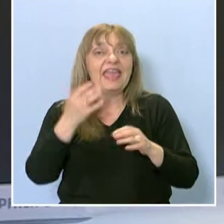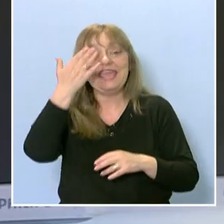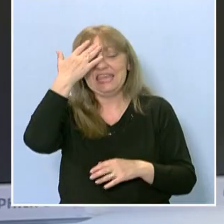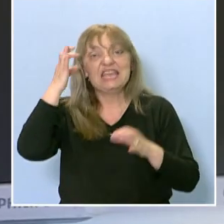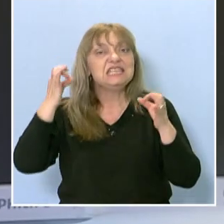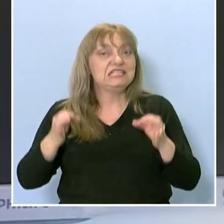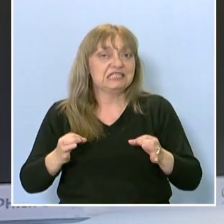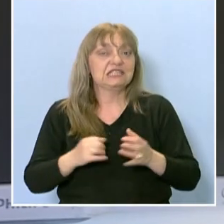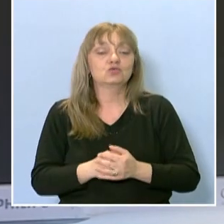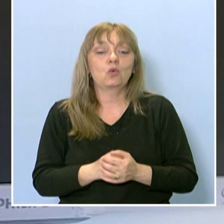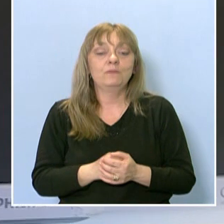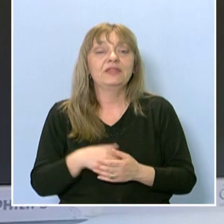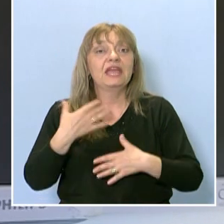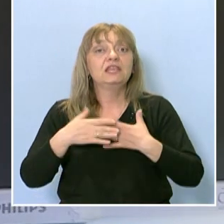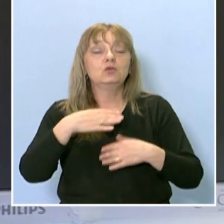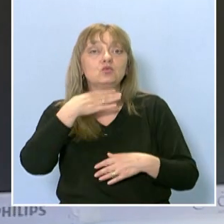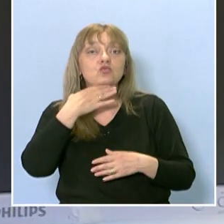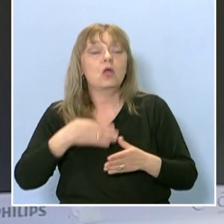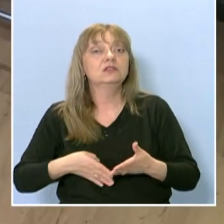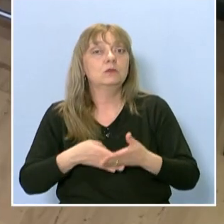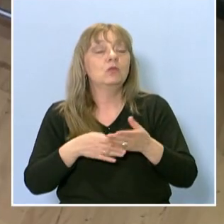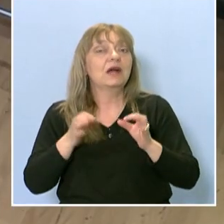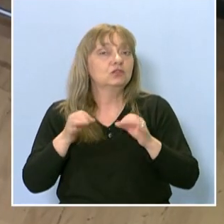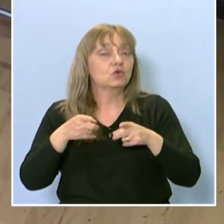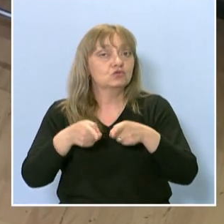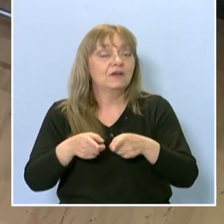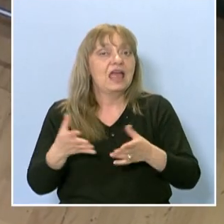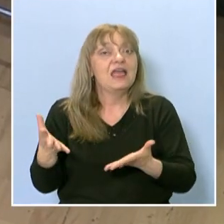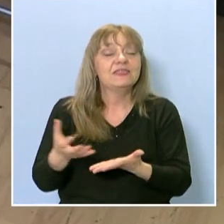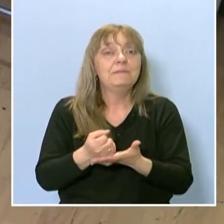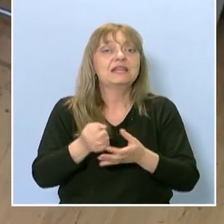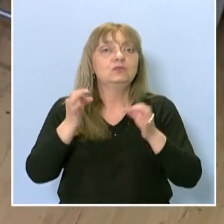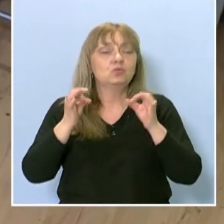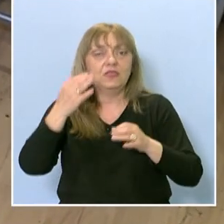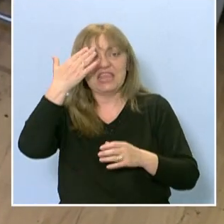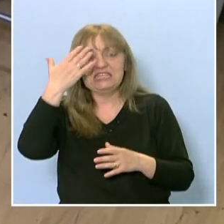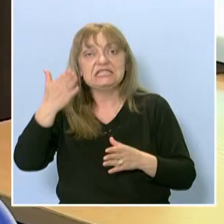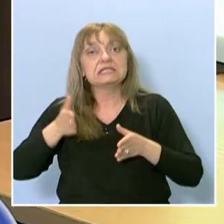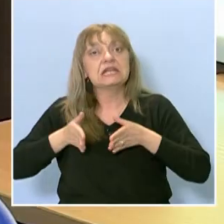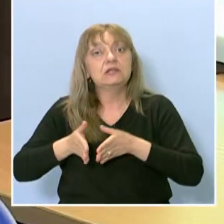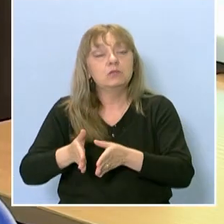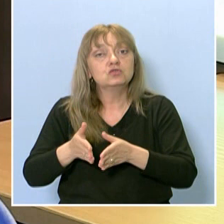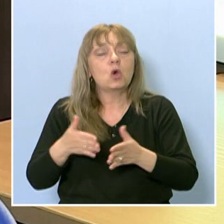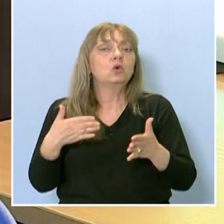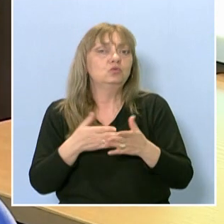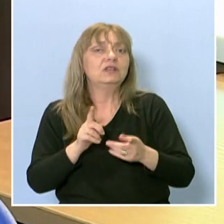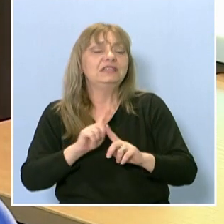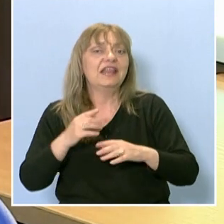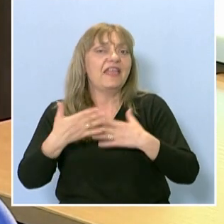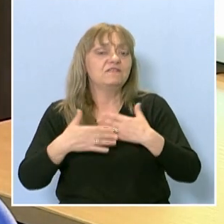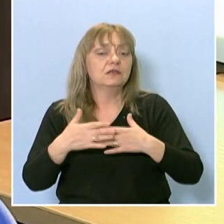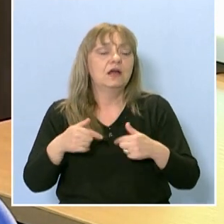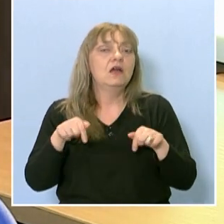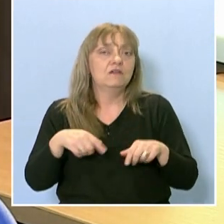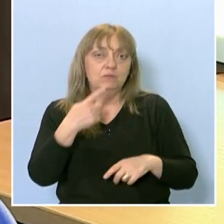истинско. А киношколата помага точно в това – намирането на истинската посока, дори да не е в киното. В момента аз